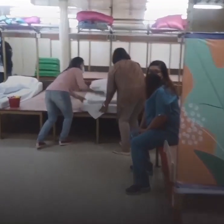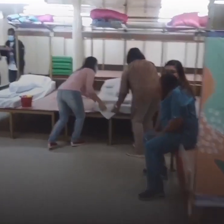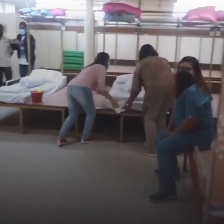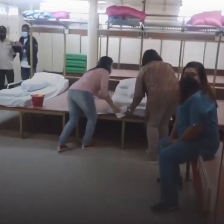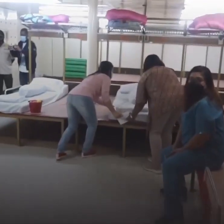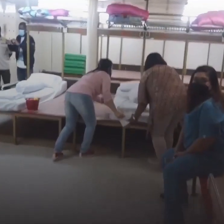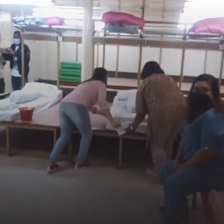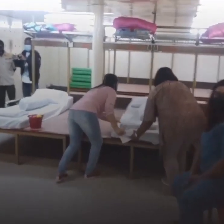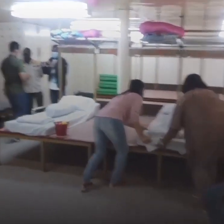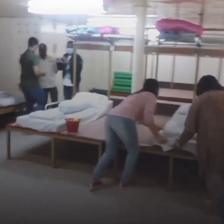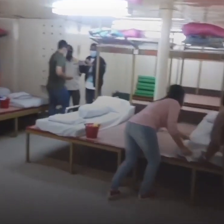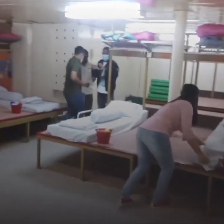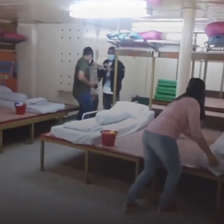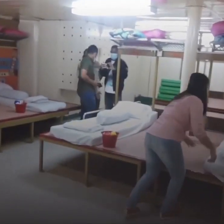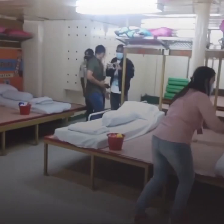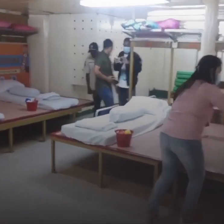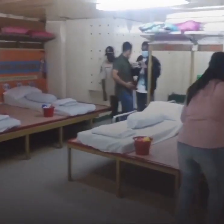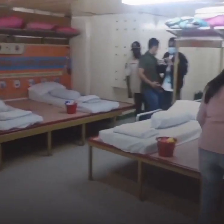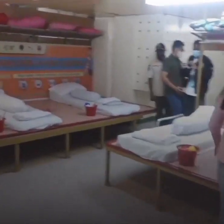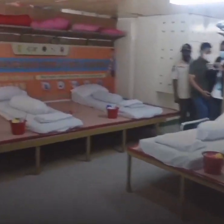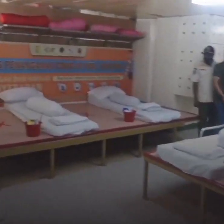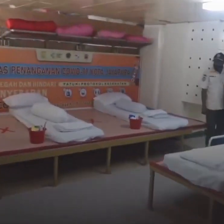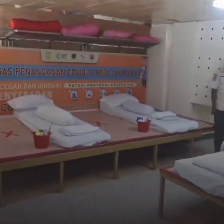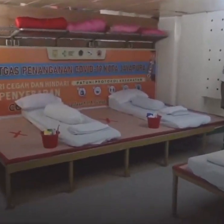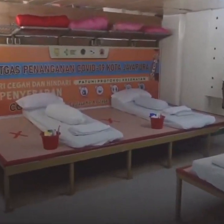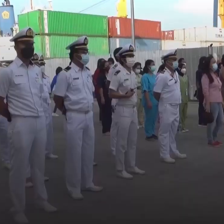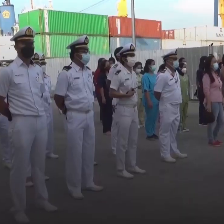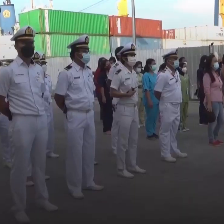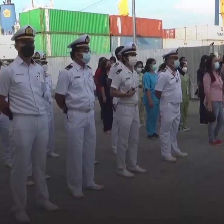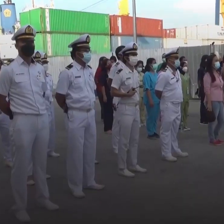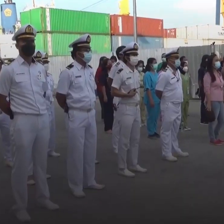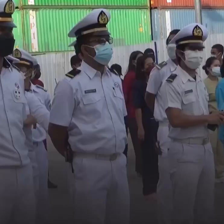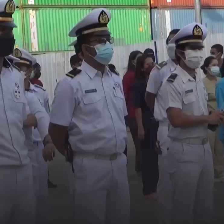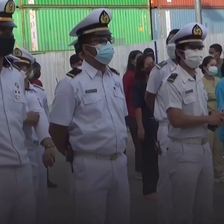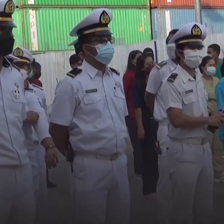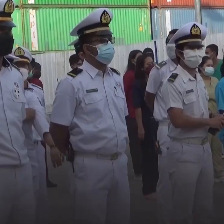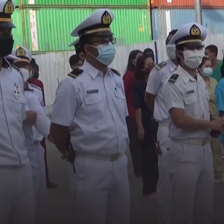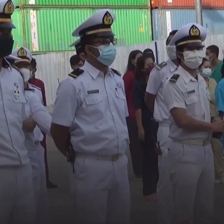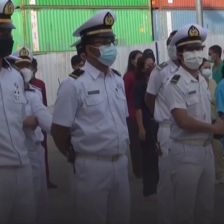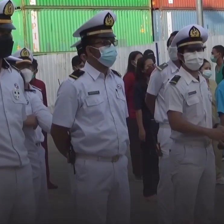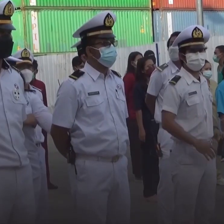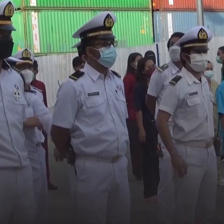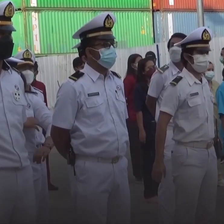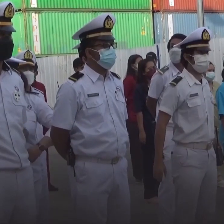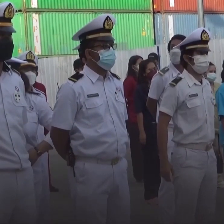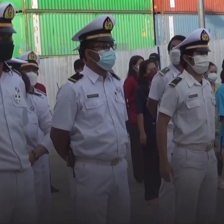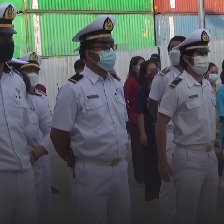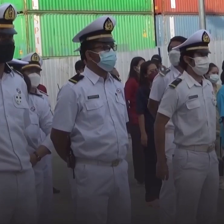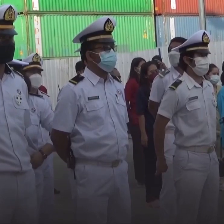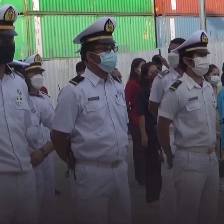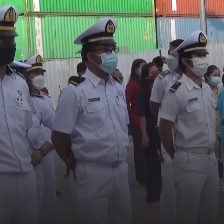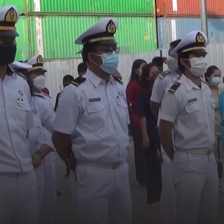akan bersandar di Pelabuhan Jayapura, kapal ini berkapasitas 929 tempat tidur